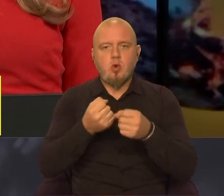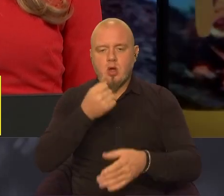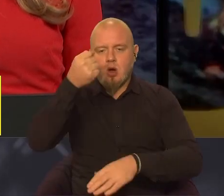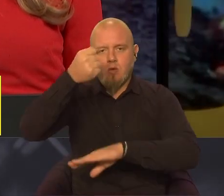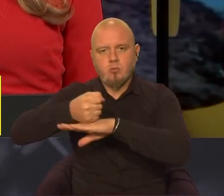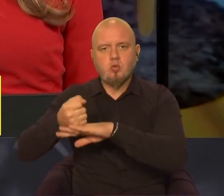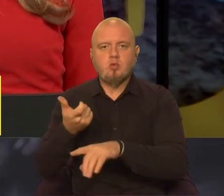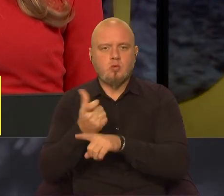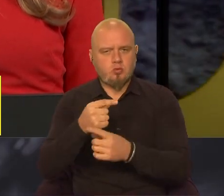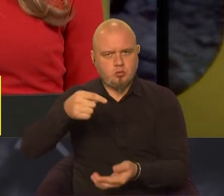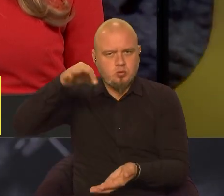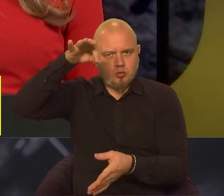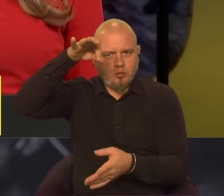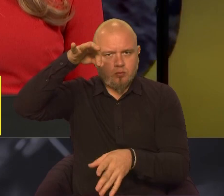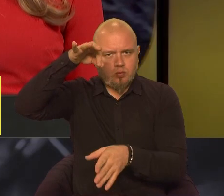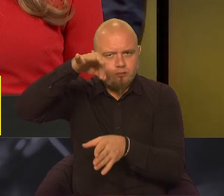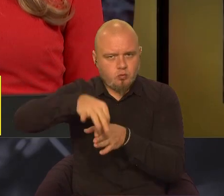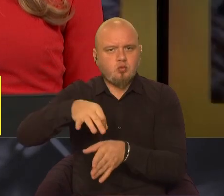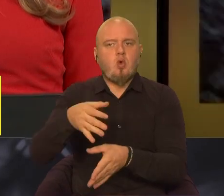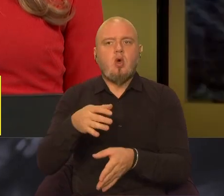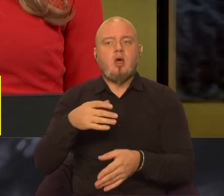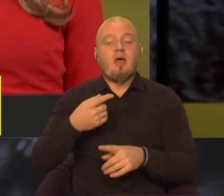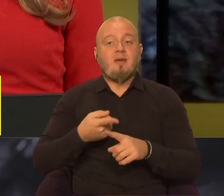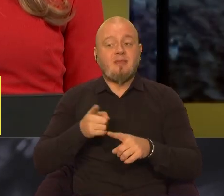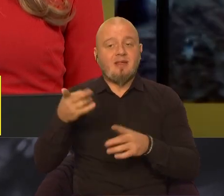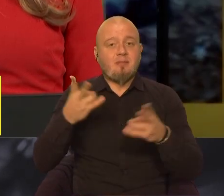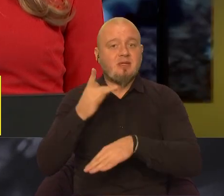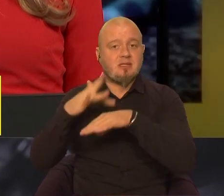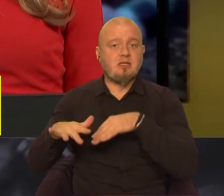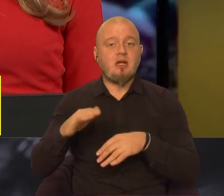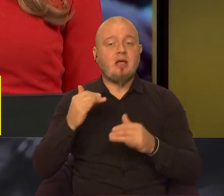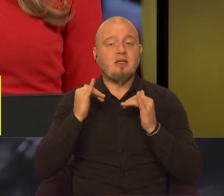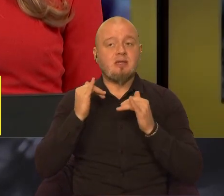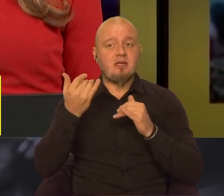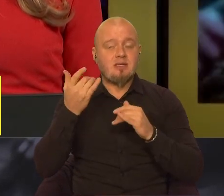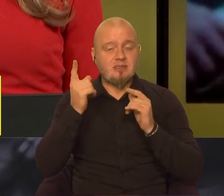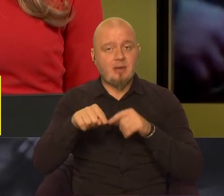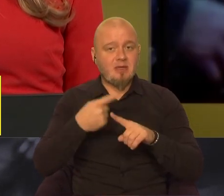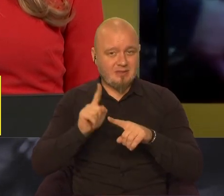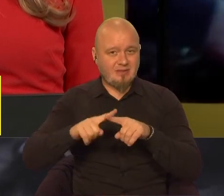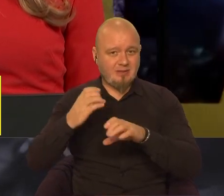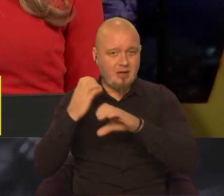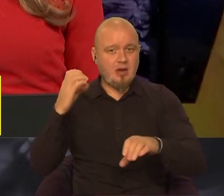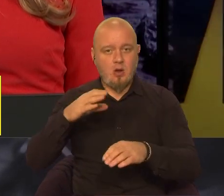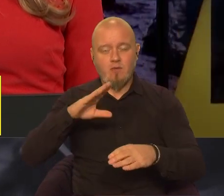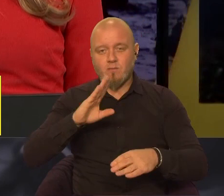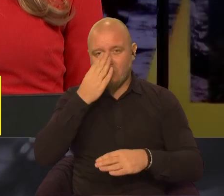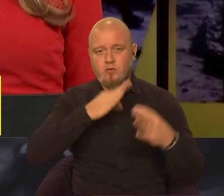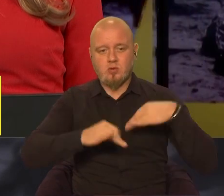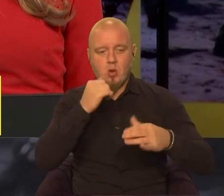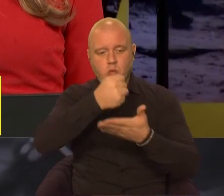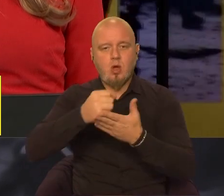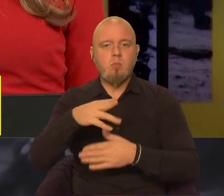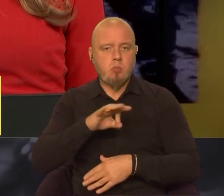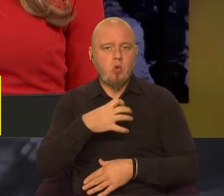їх треба знищувати. І саме їх ворог використовує для ударів по цих об'єктах. Угу. Так, вони їх виробляють, зрозуміло,